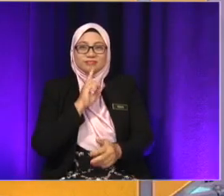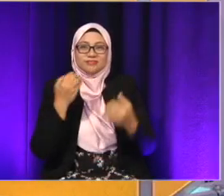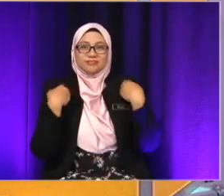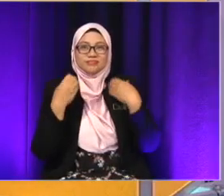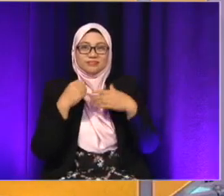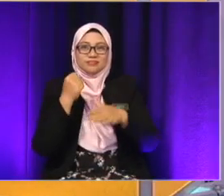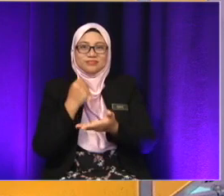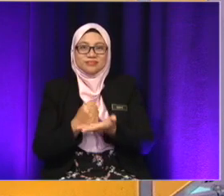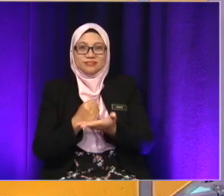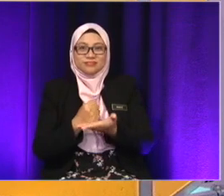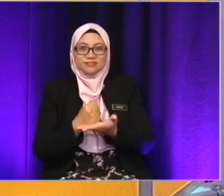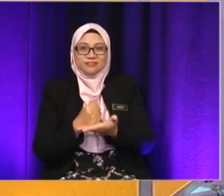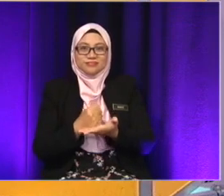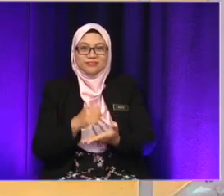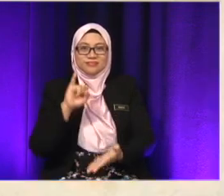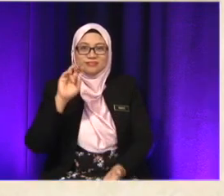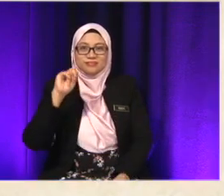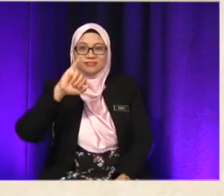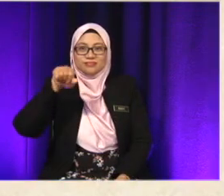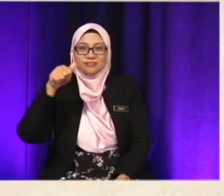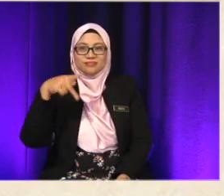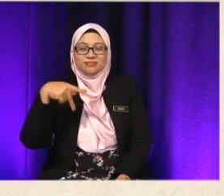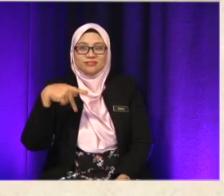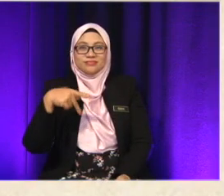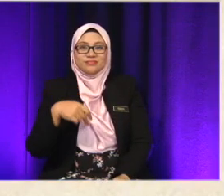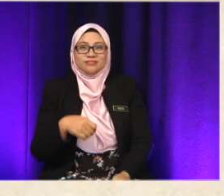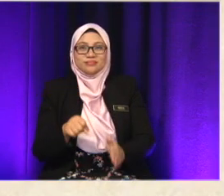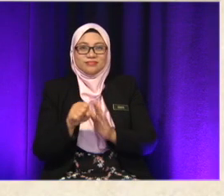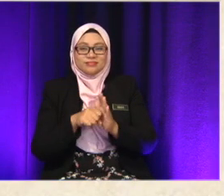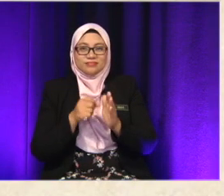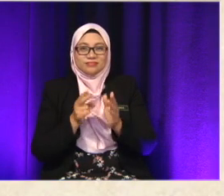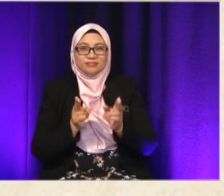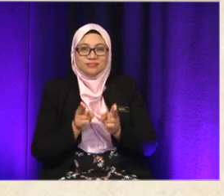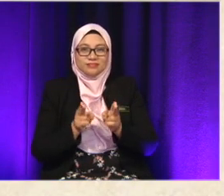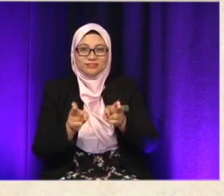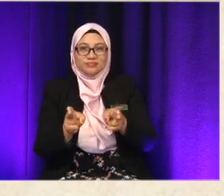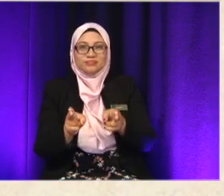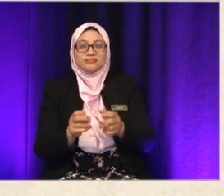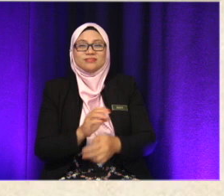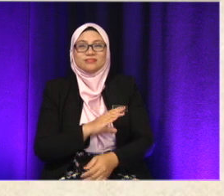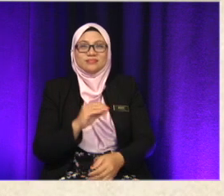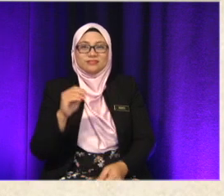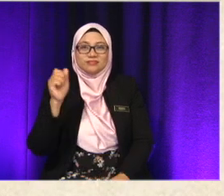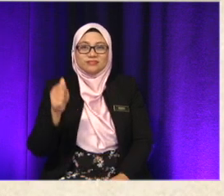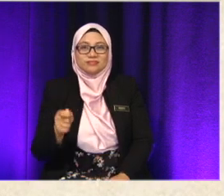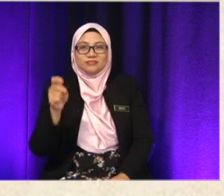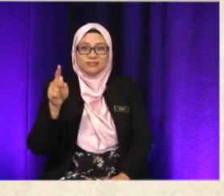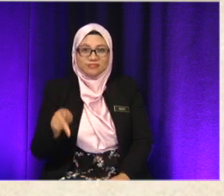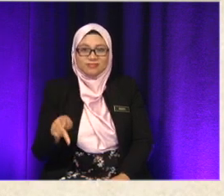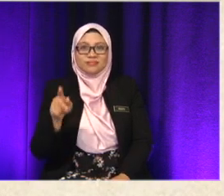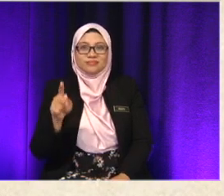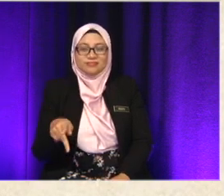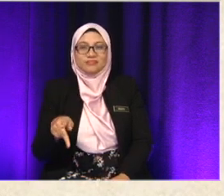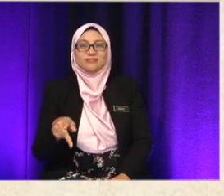injak bersahala, kemudian injak kawalan berarah, injak pelega, injak kawalan aliran, pam, penapis dan tangki. Benda